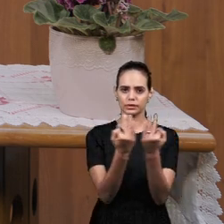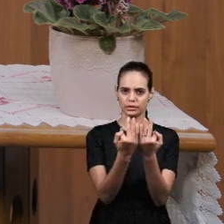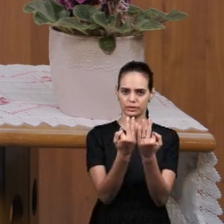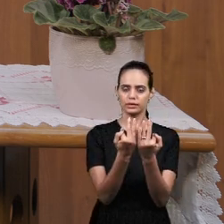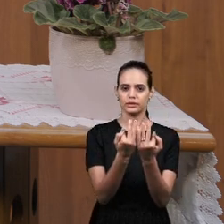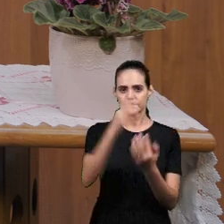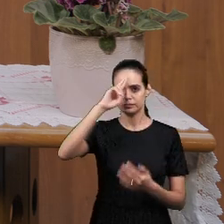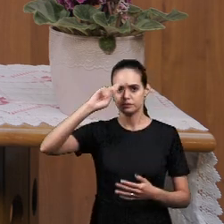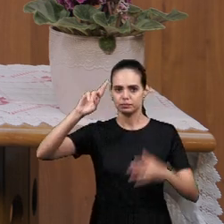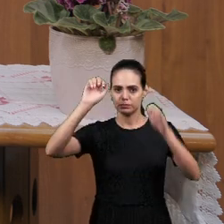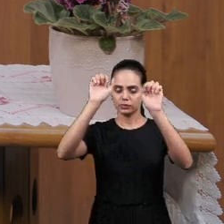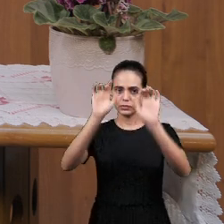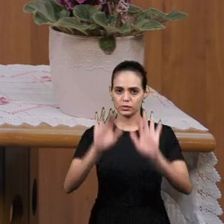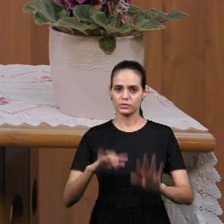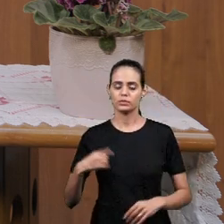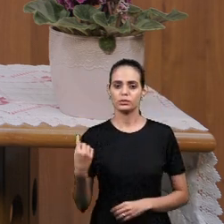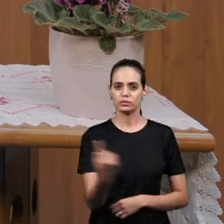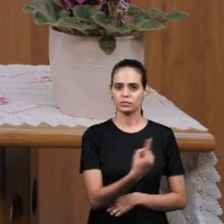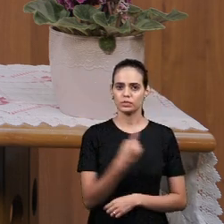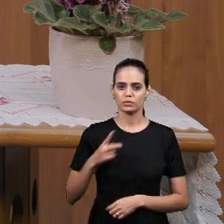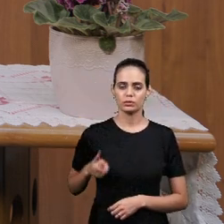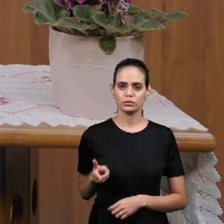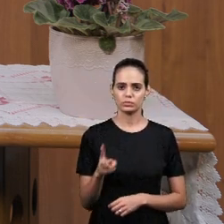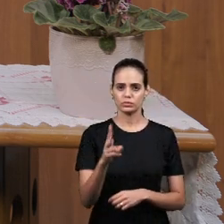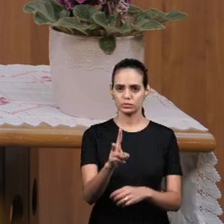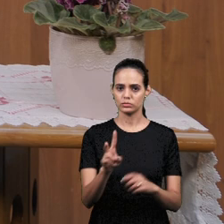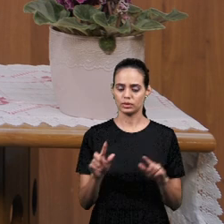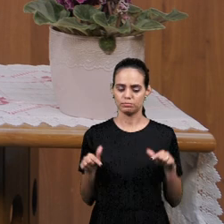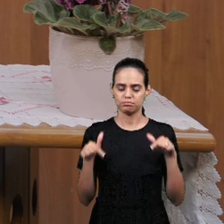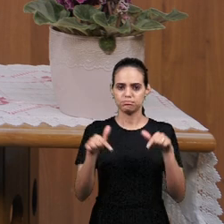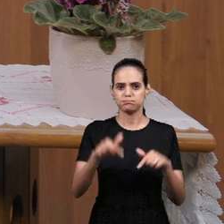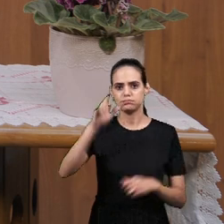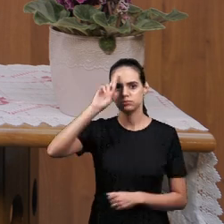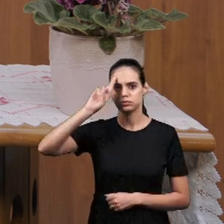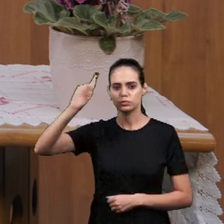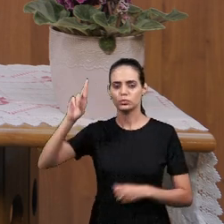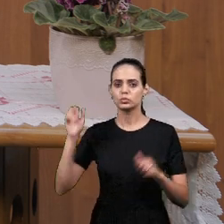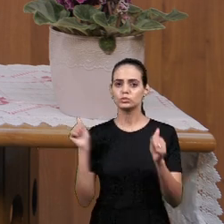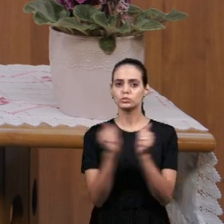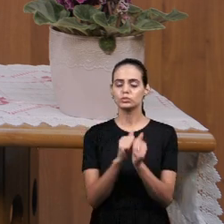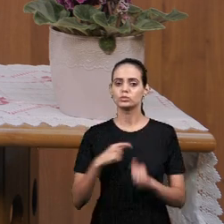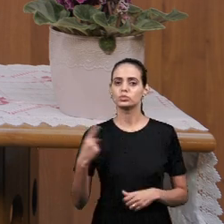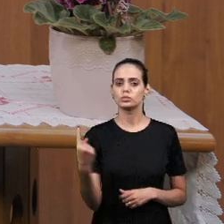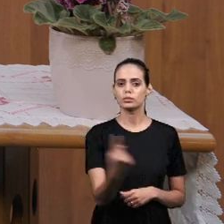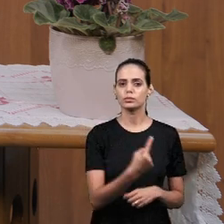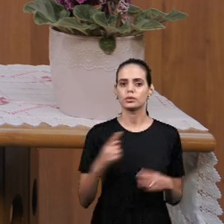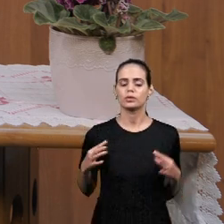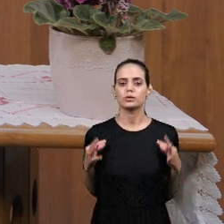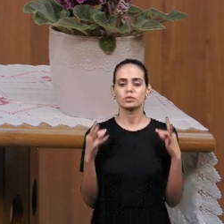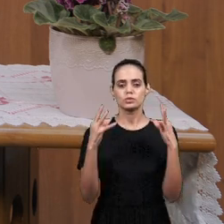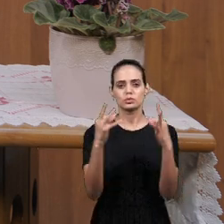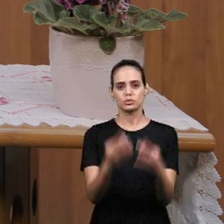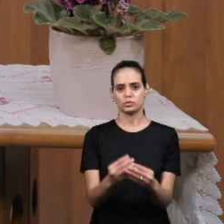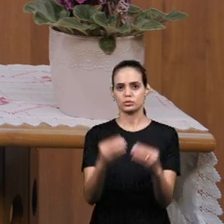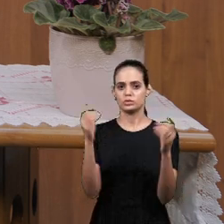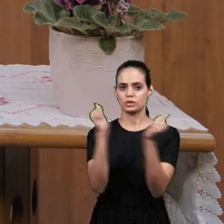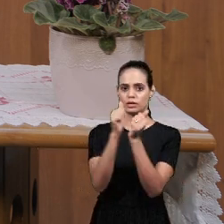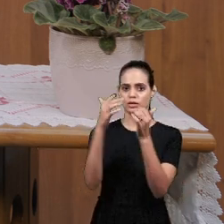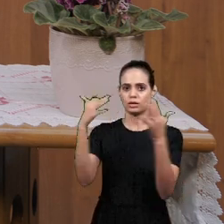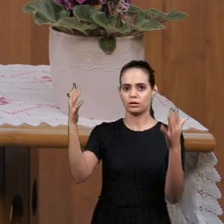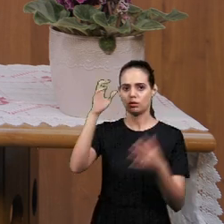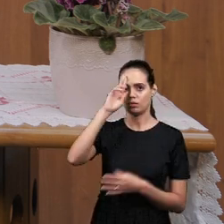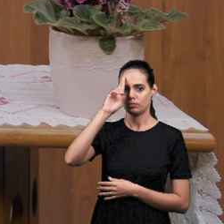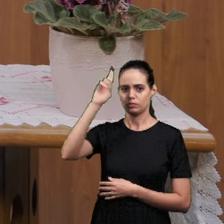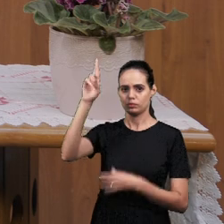à vivre, à effectuer cette œuvre jusqu'au jour où nous tous, ensemble, serons la gloire céleste. Nous voulons parler rapidement aussi sur